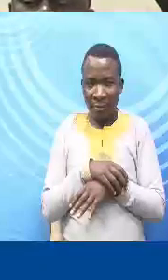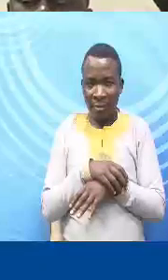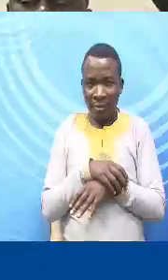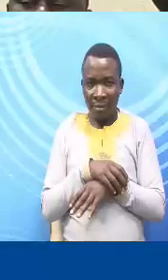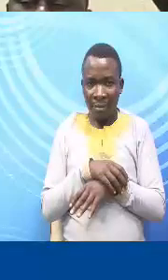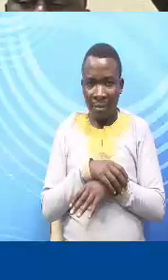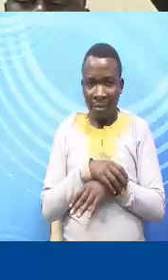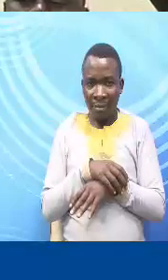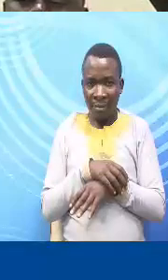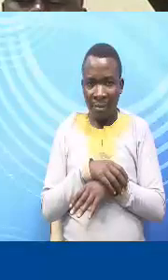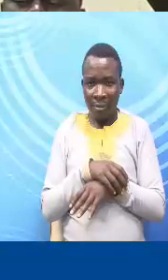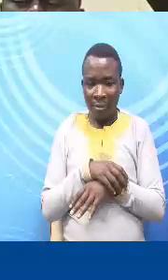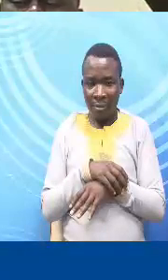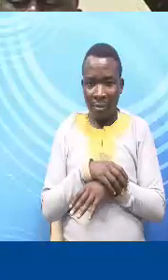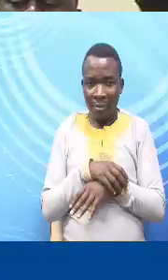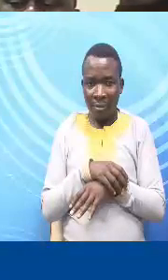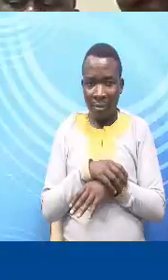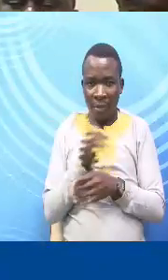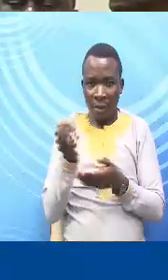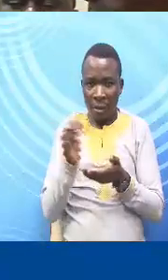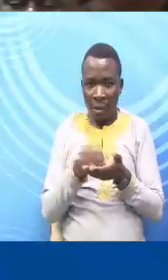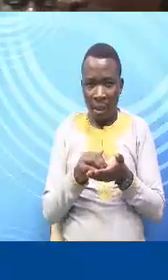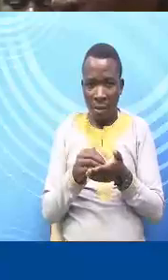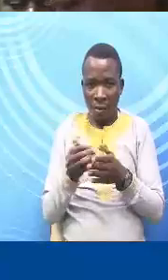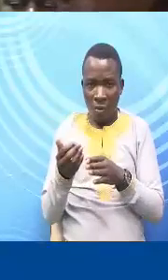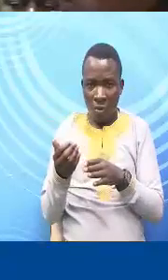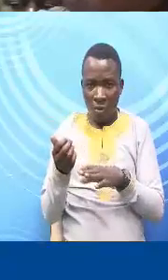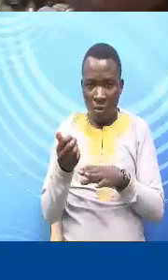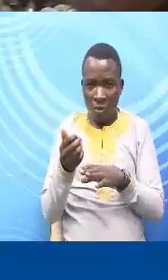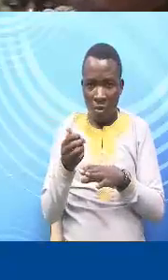lanwa rantu lanisirongera mu iraho rimwe